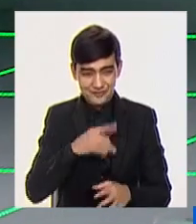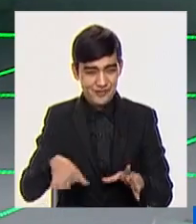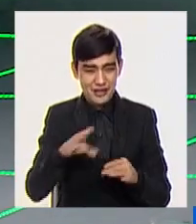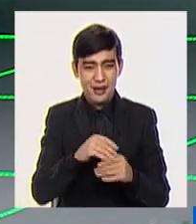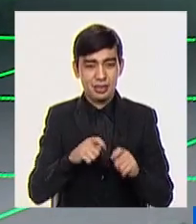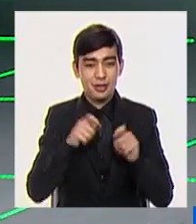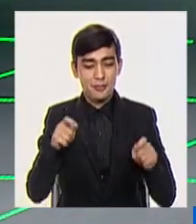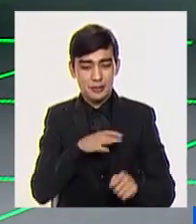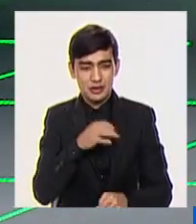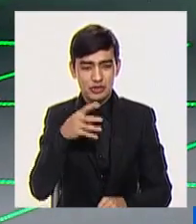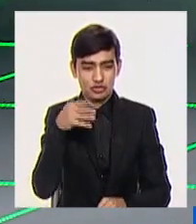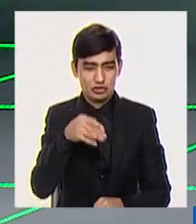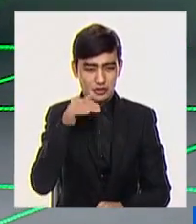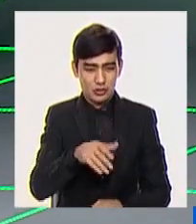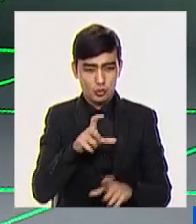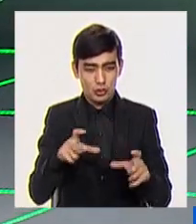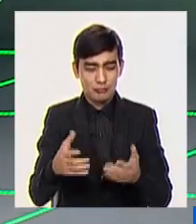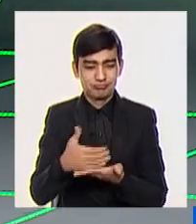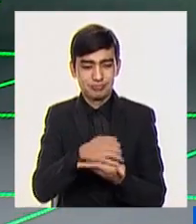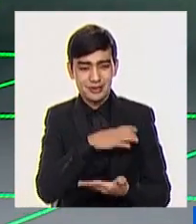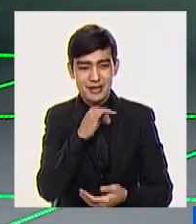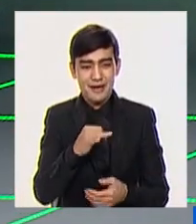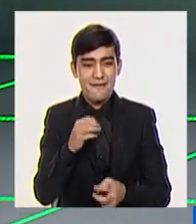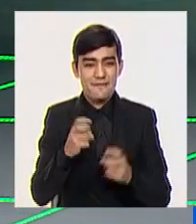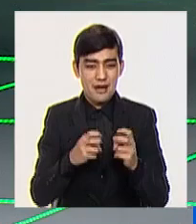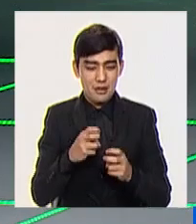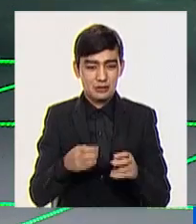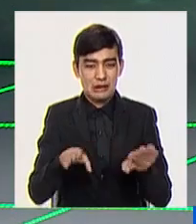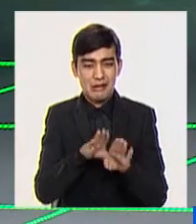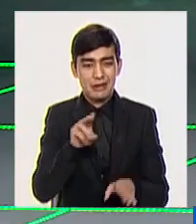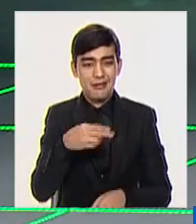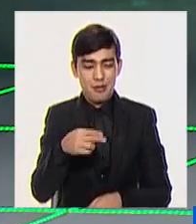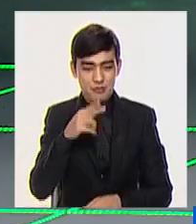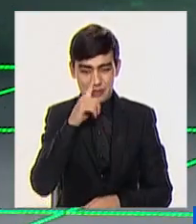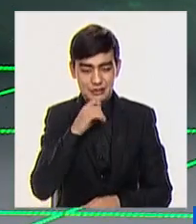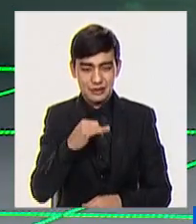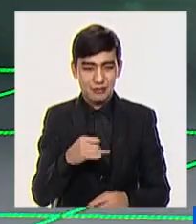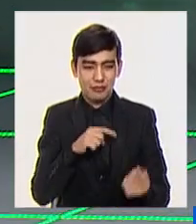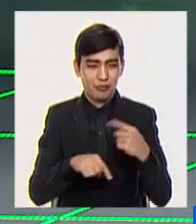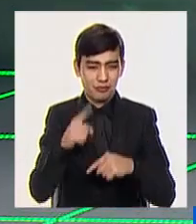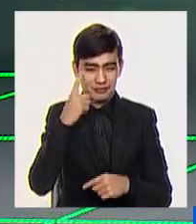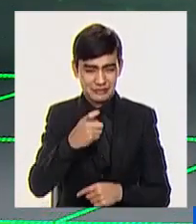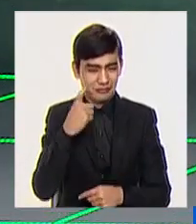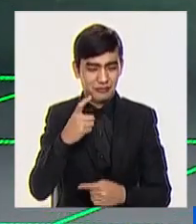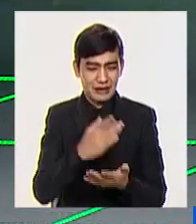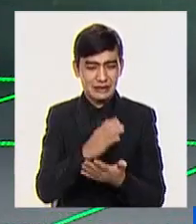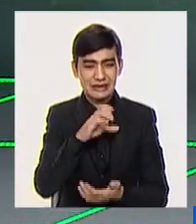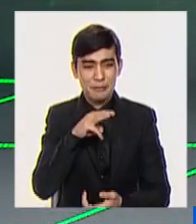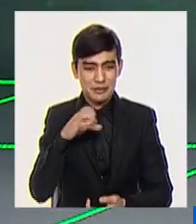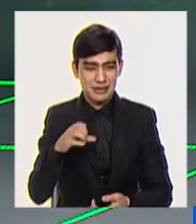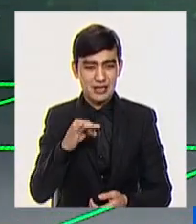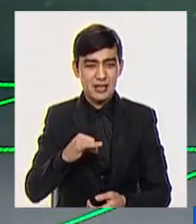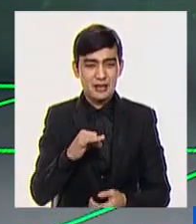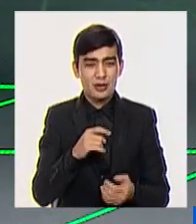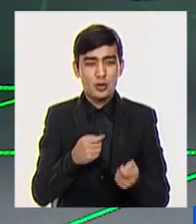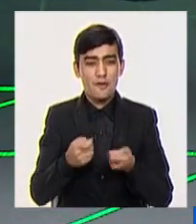порядка 4000 клиентов. А в декабре фирма закрылась. Теперь клиенты пересылают друг другу сообщения руководителя компании, в которых